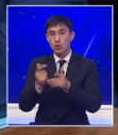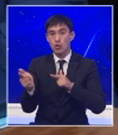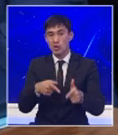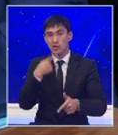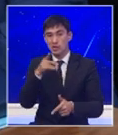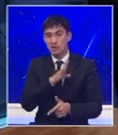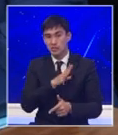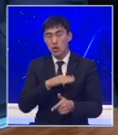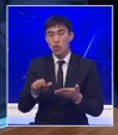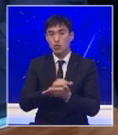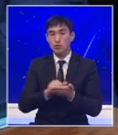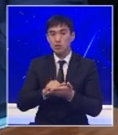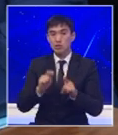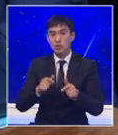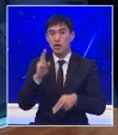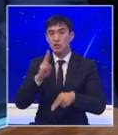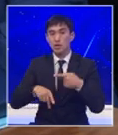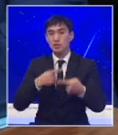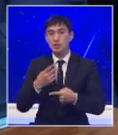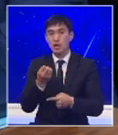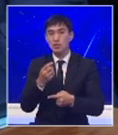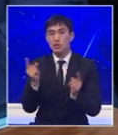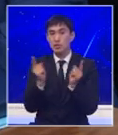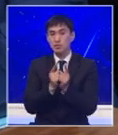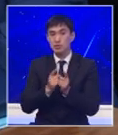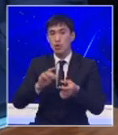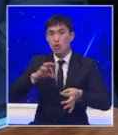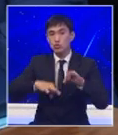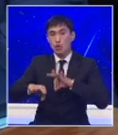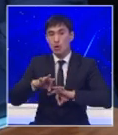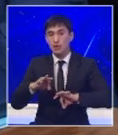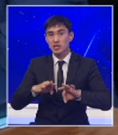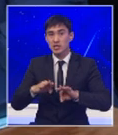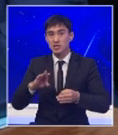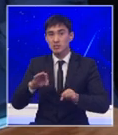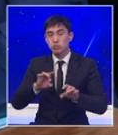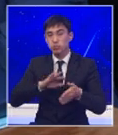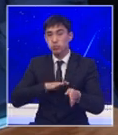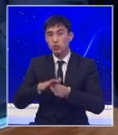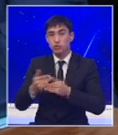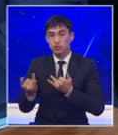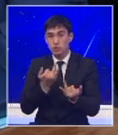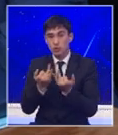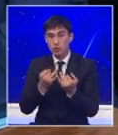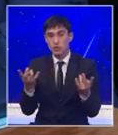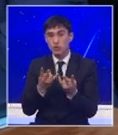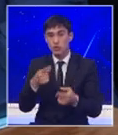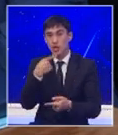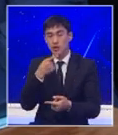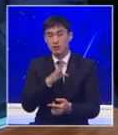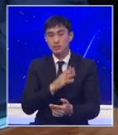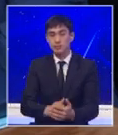әзірлігін жеткізді. Құжаттық рәсімдер аяқталғанда тағы бір кездесіп, жобаның жай-жапсарын жан-жақты талқылауға жеттігін ескертті.